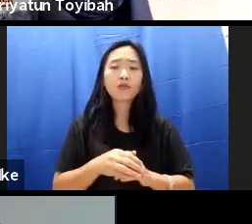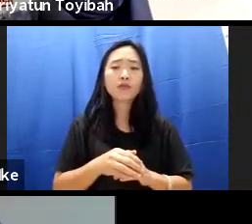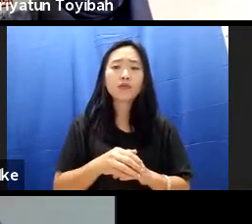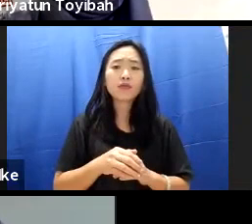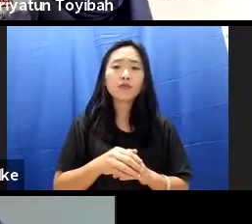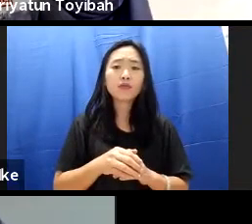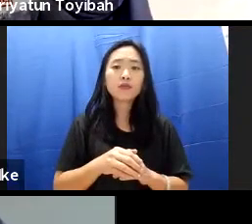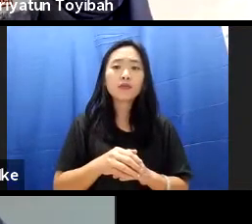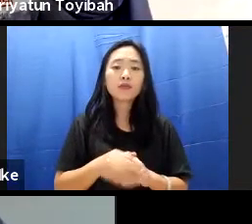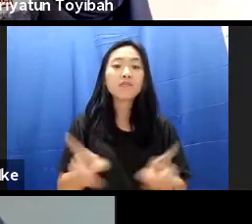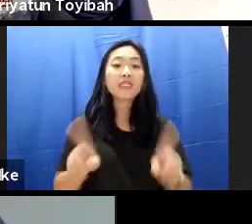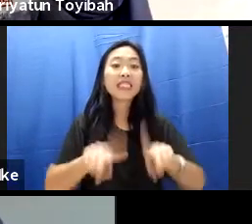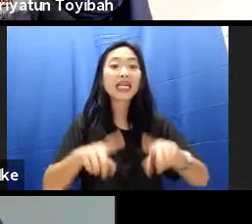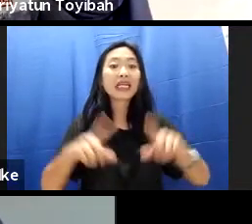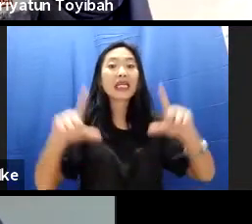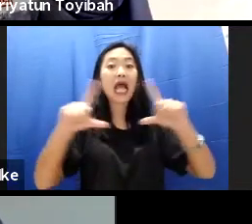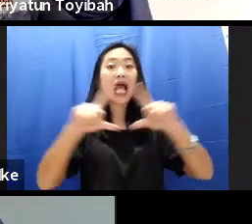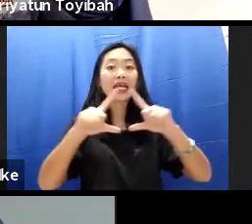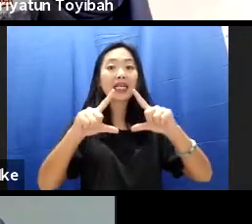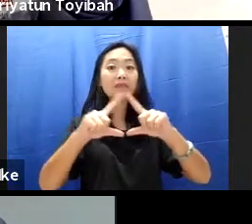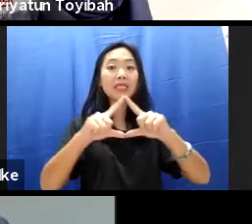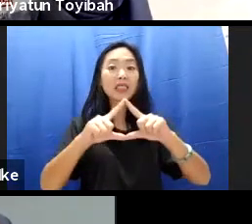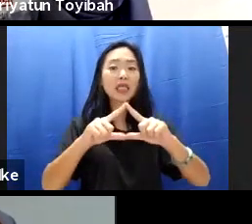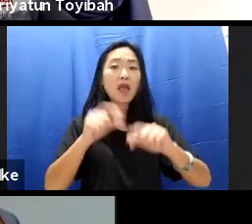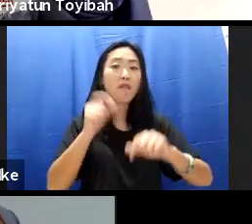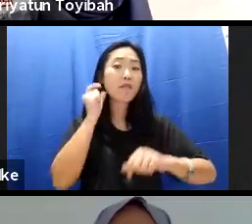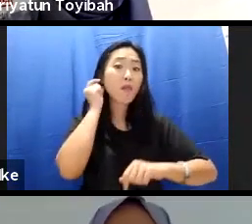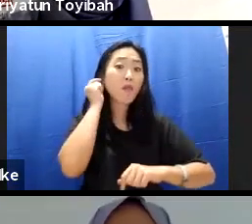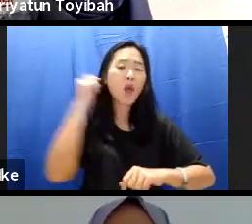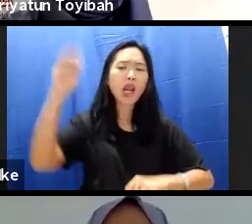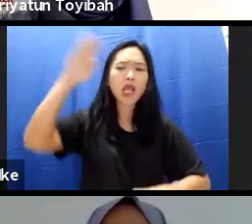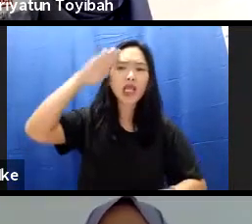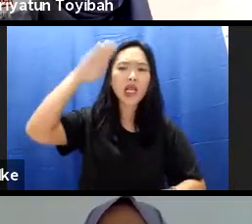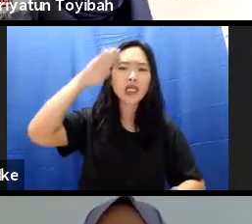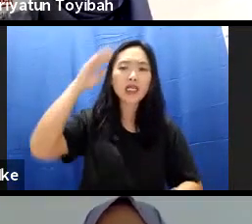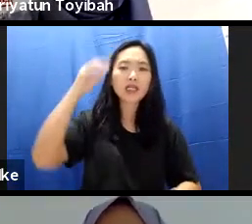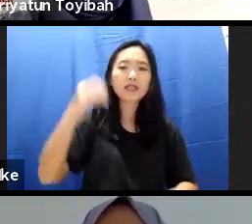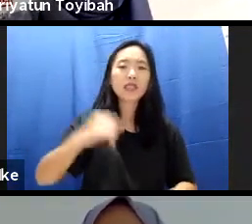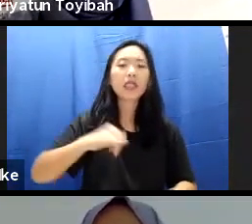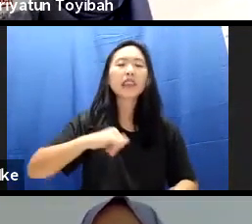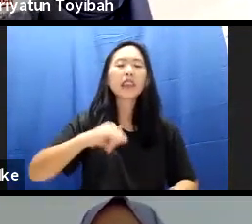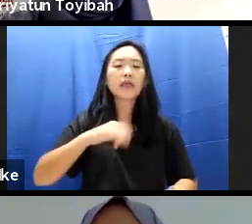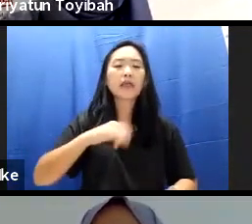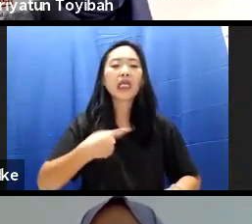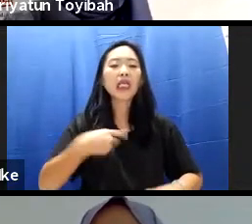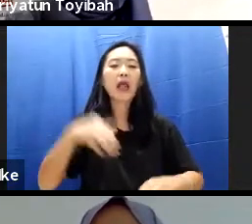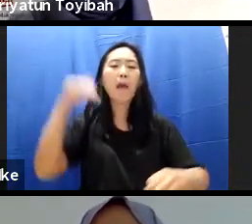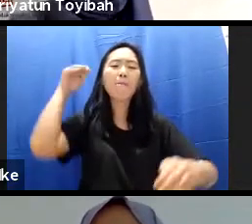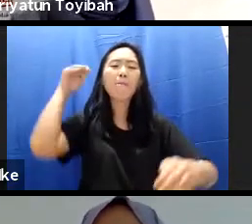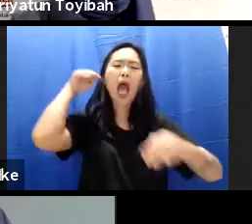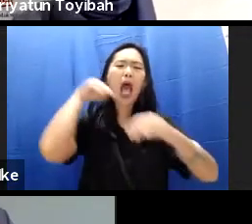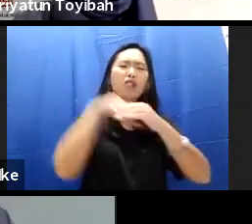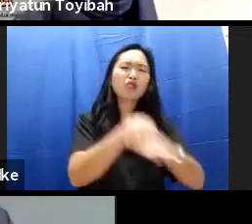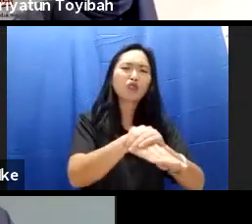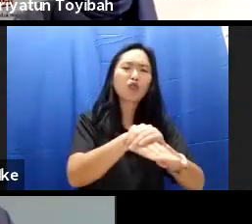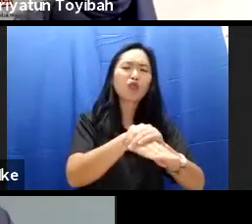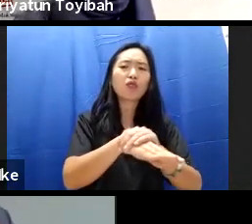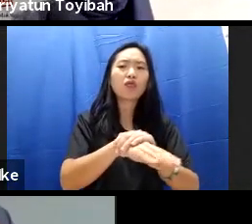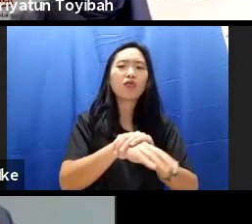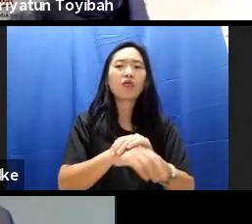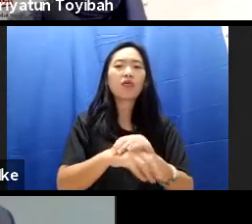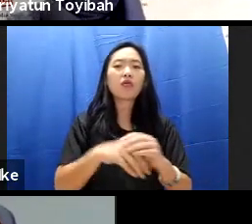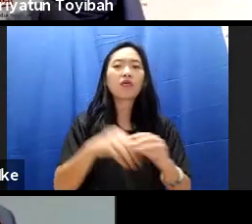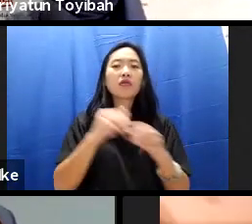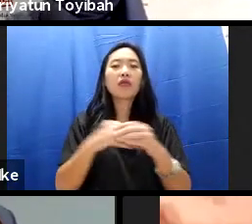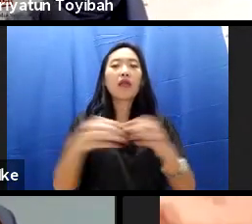sebagai akademisi gitu ya, mau perempuan mau laki, kita kan juga masuk ke dalam rezim ya, ada banyak sekali instrumen surveillance